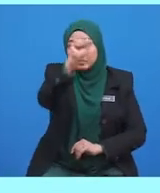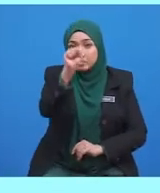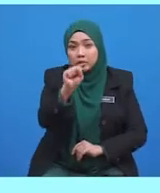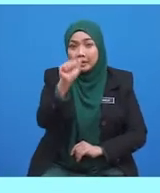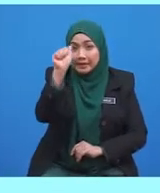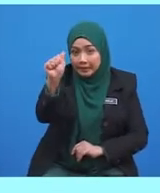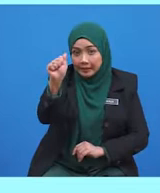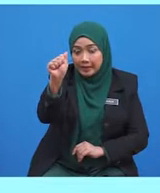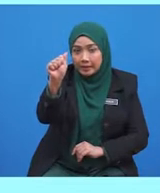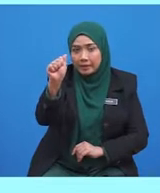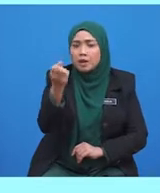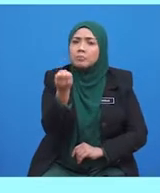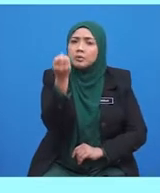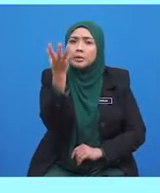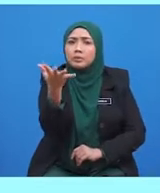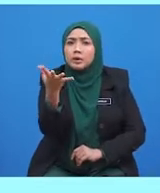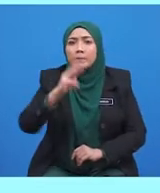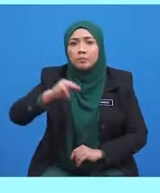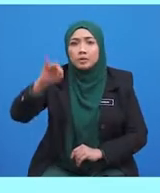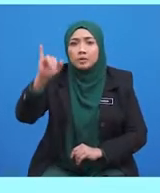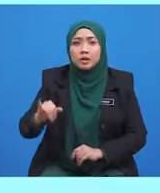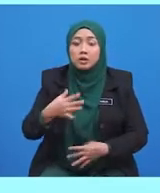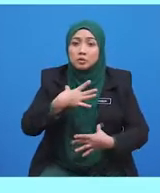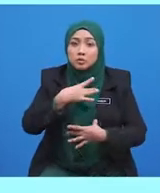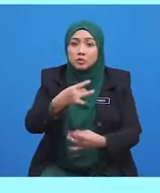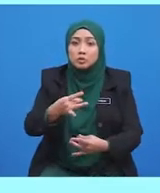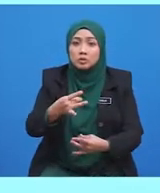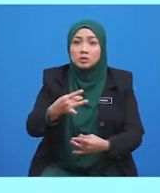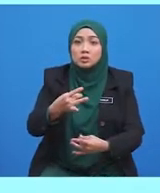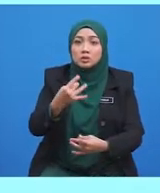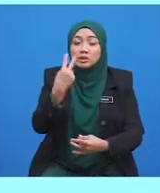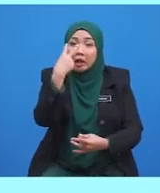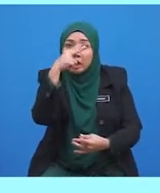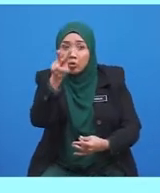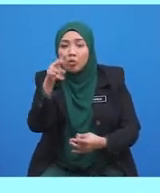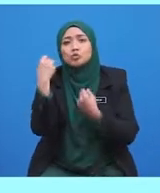Soalan A. Berapakah murid yang suka tonton sukan?